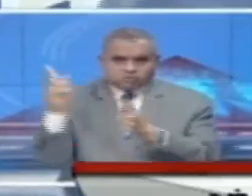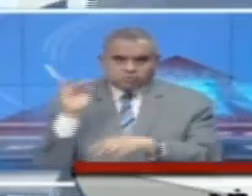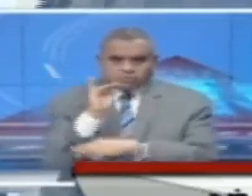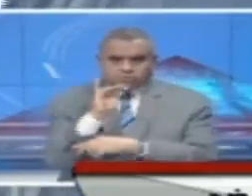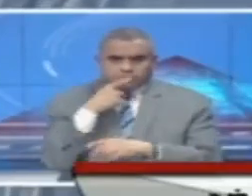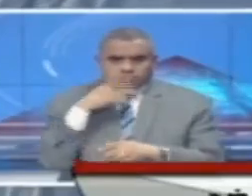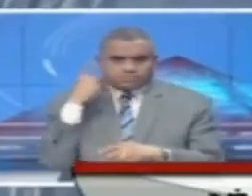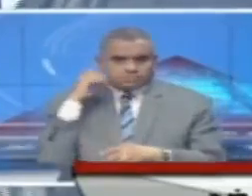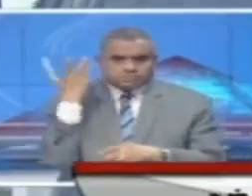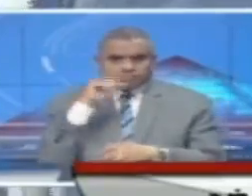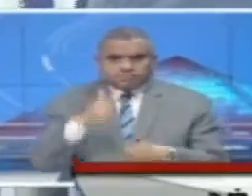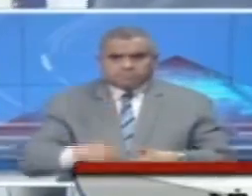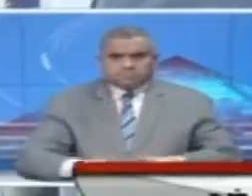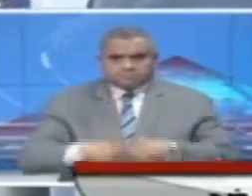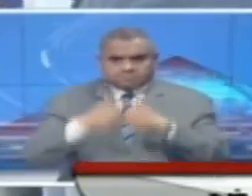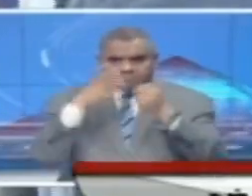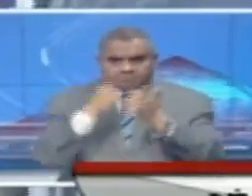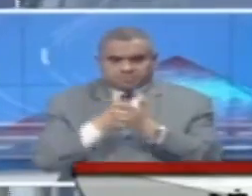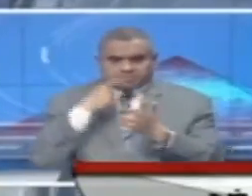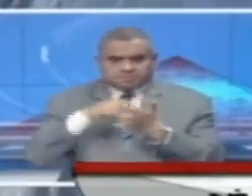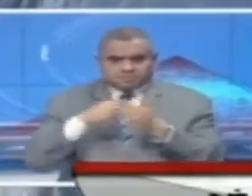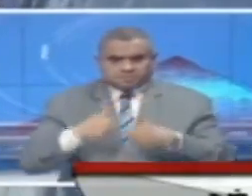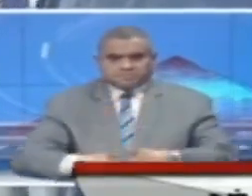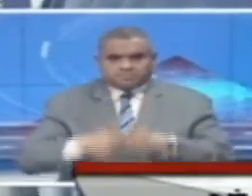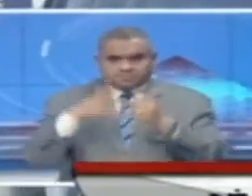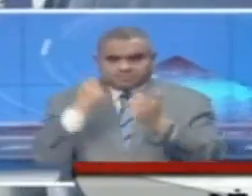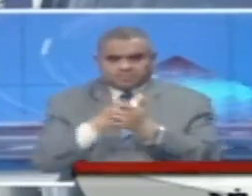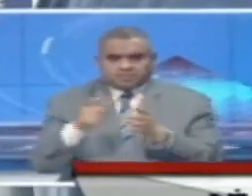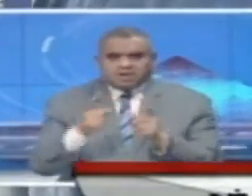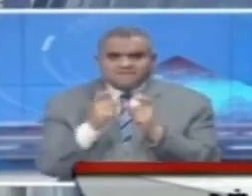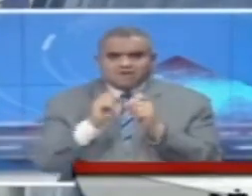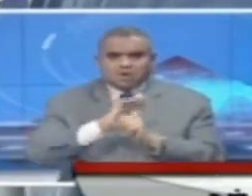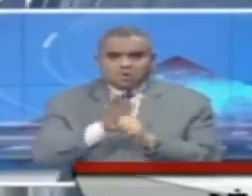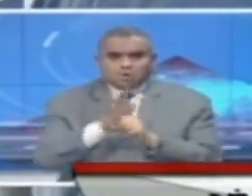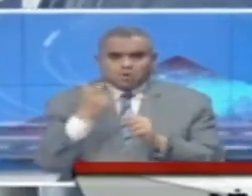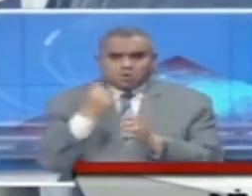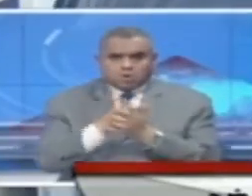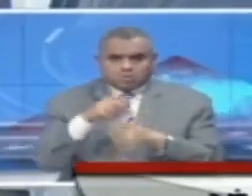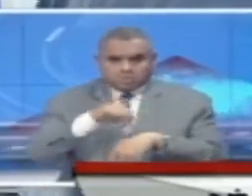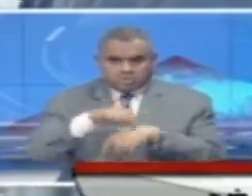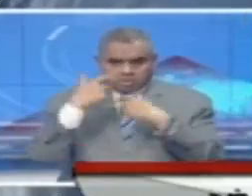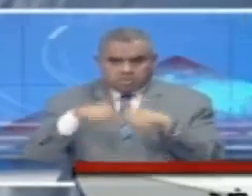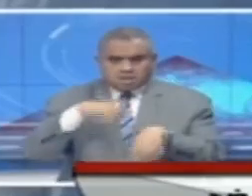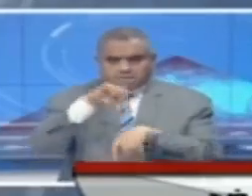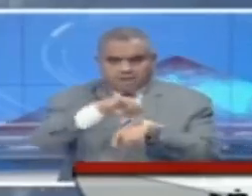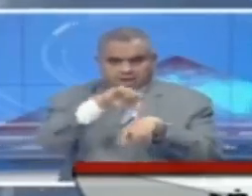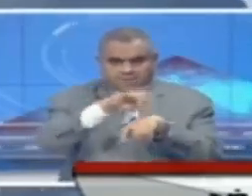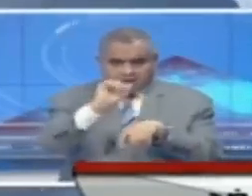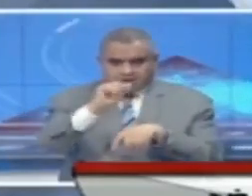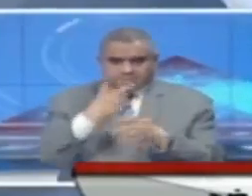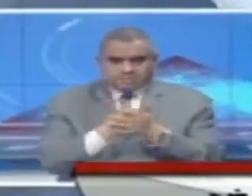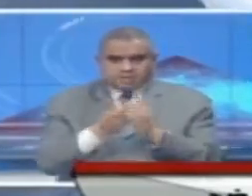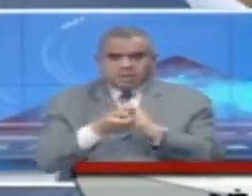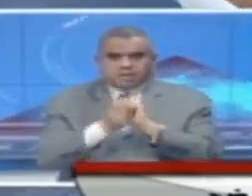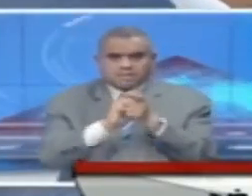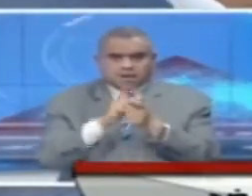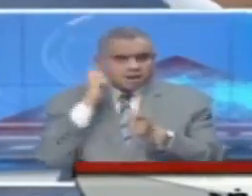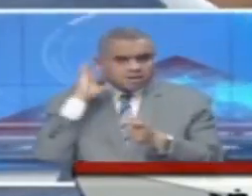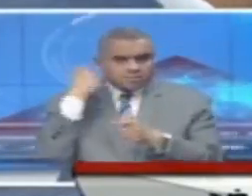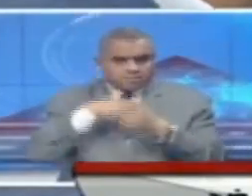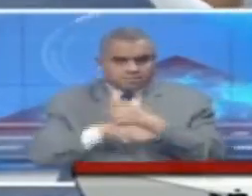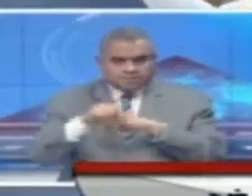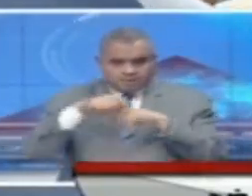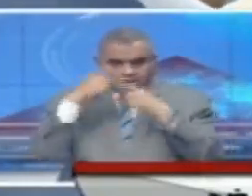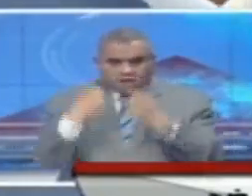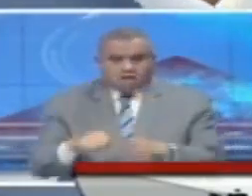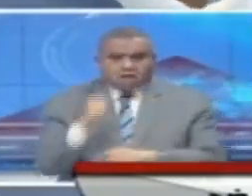الطفرة النوعية التي تم حدوثها في مواجهة فيروس كورونا من خلال المراكز الطبية ومنها مركز التطعيمات بأرض المعارض